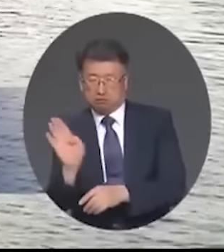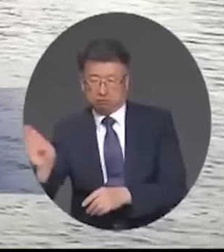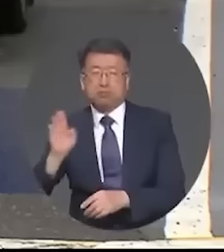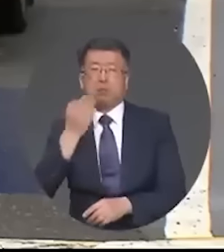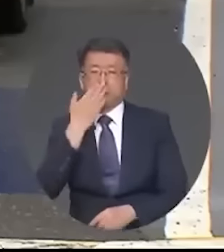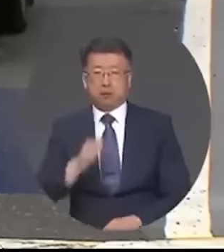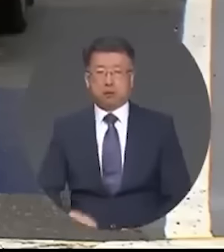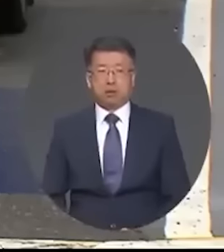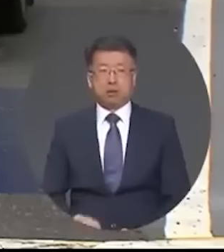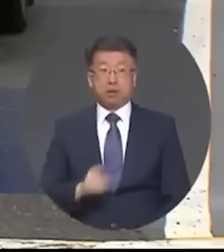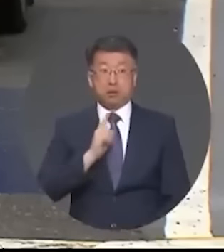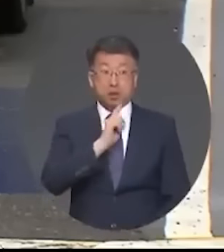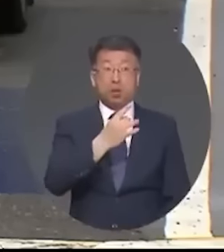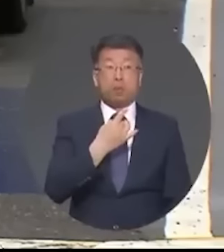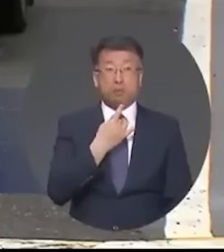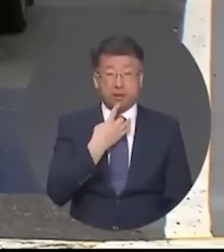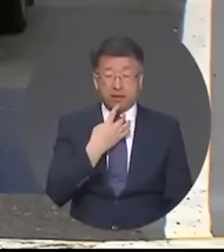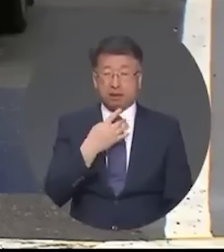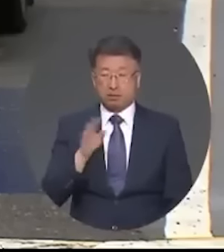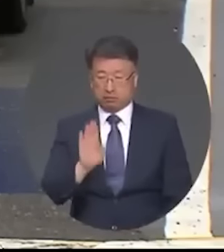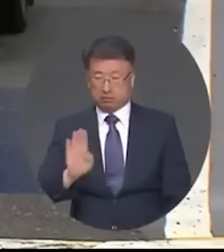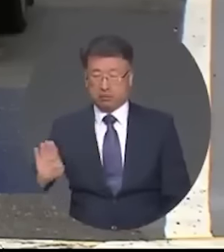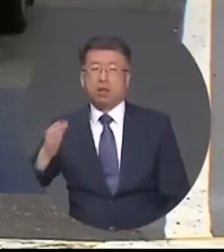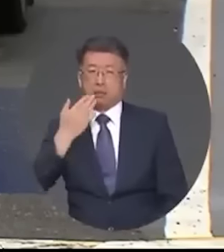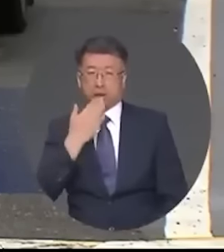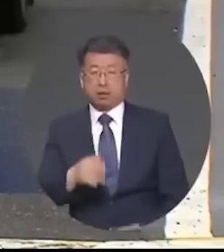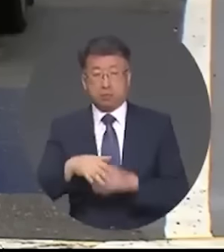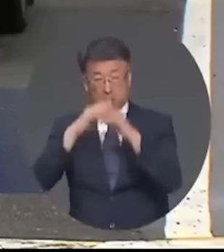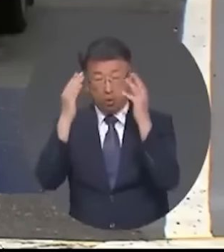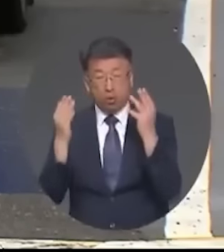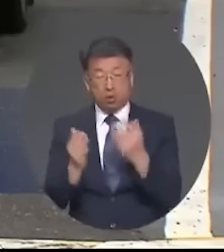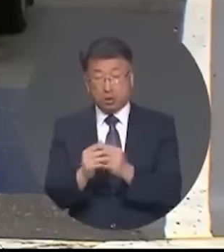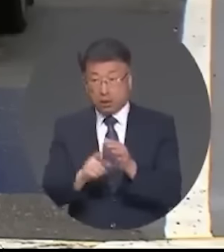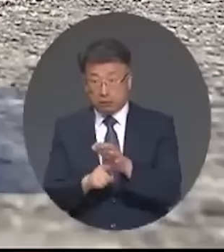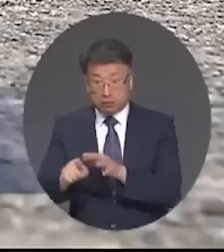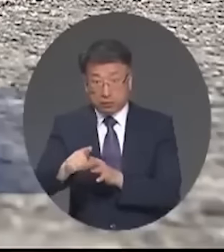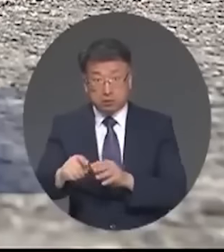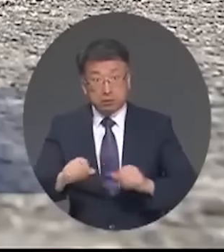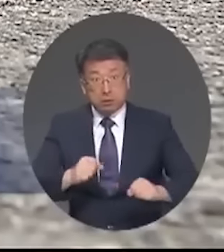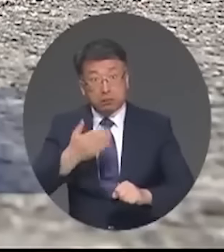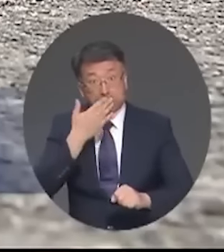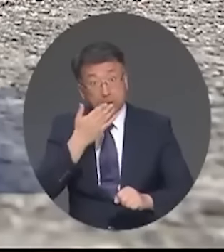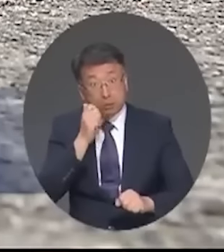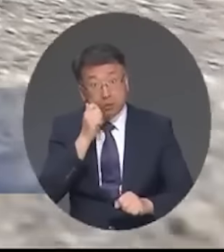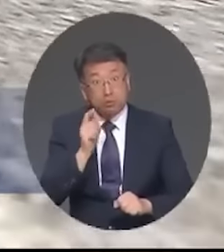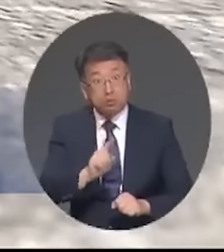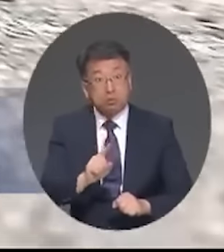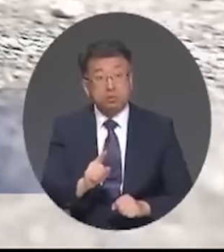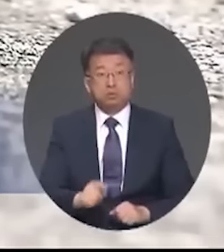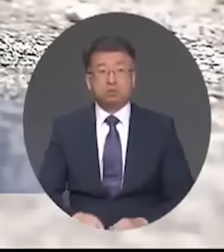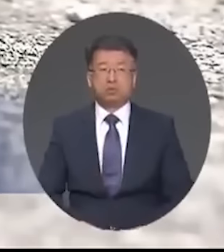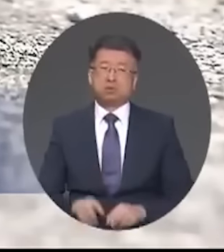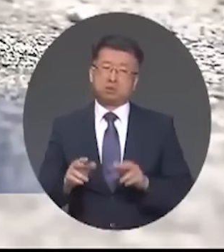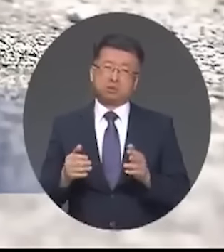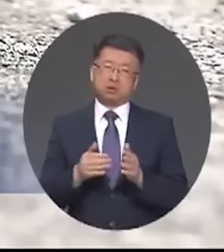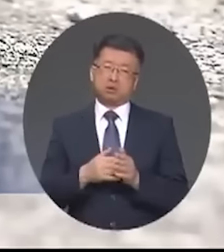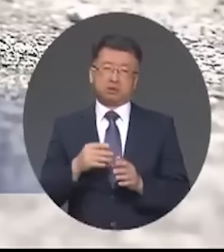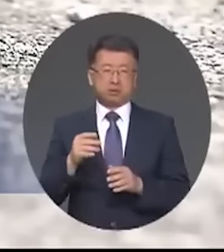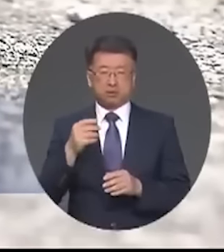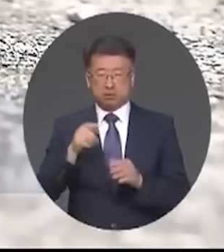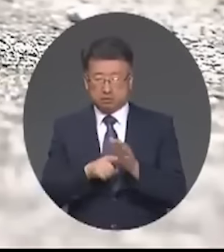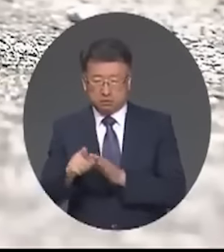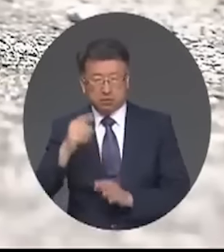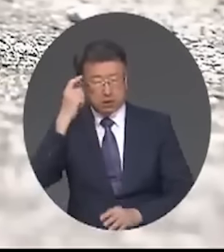대해서만 일단 지금 하고 있거든요, 저희가. 모든 차량에 대해서 선제적으로 하실 계획은 없으신 거죠? 지금 현재까지는